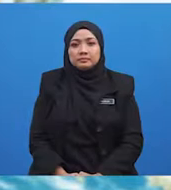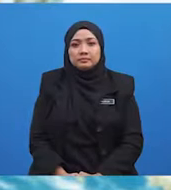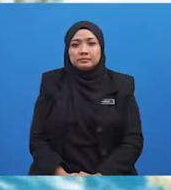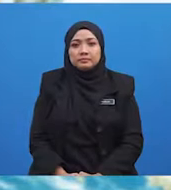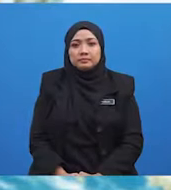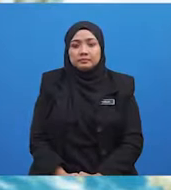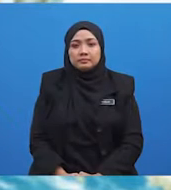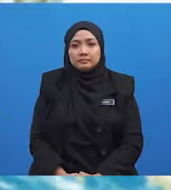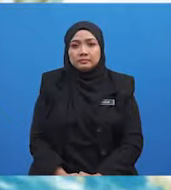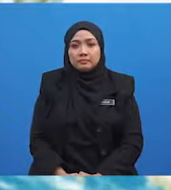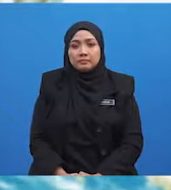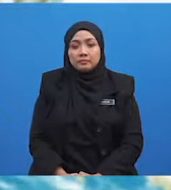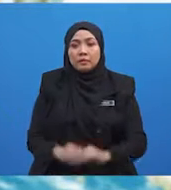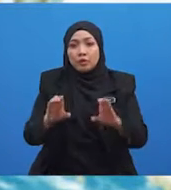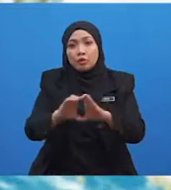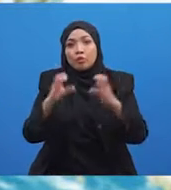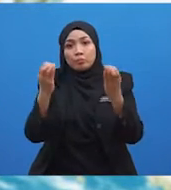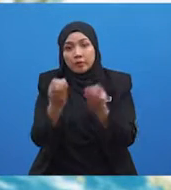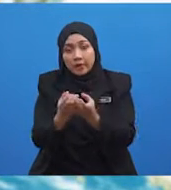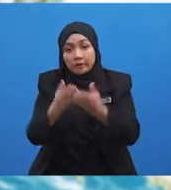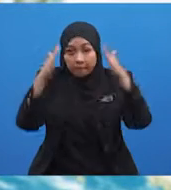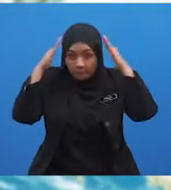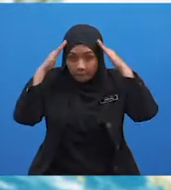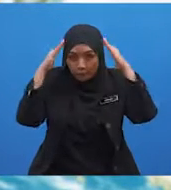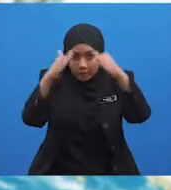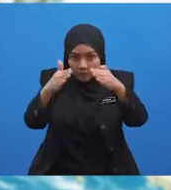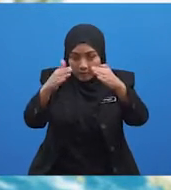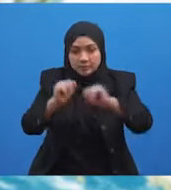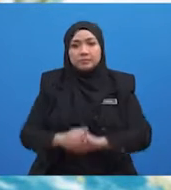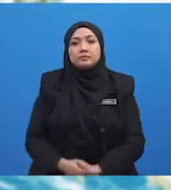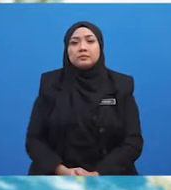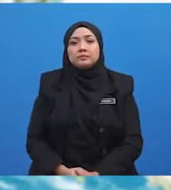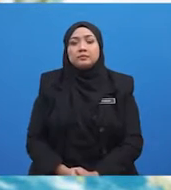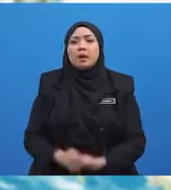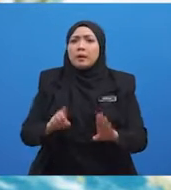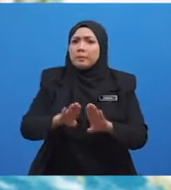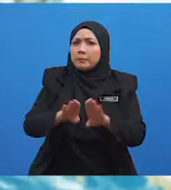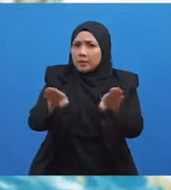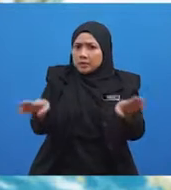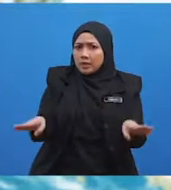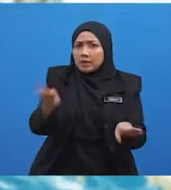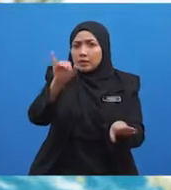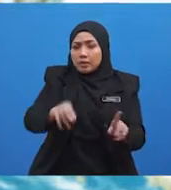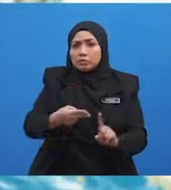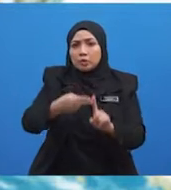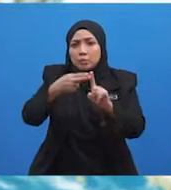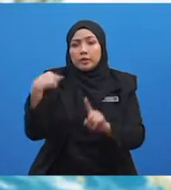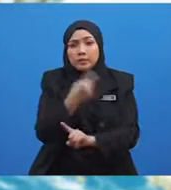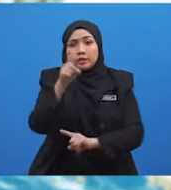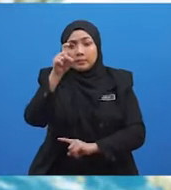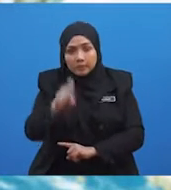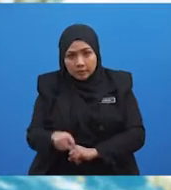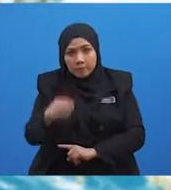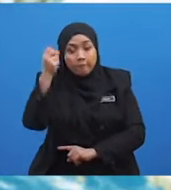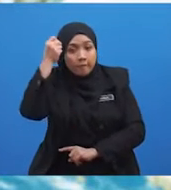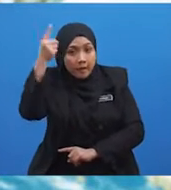Kumpulan fokus. Perbezaan utama yang kita perlu faham antara kaedah sumbang